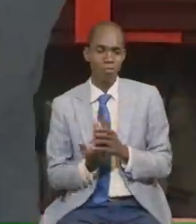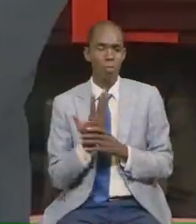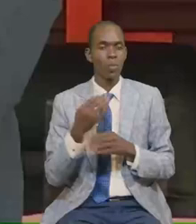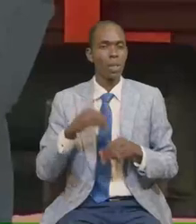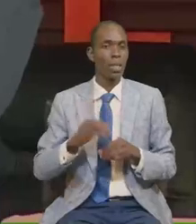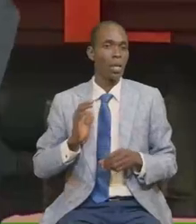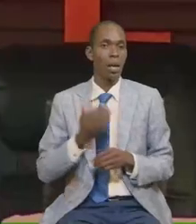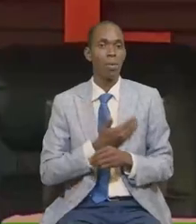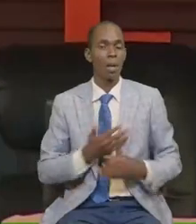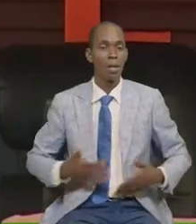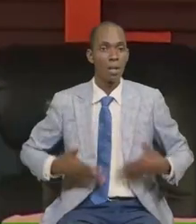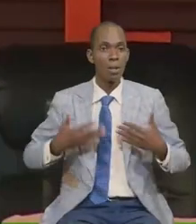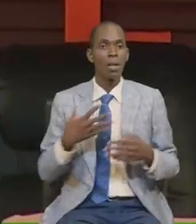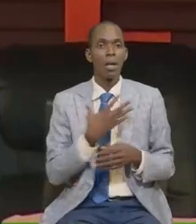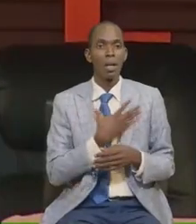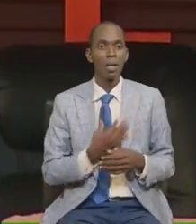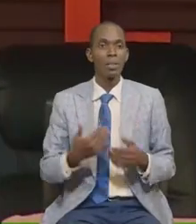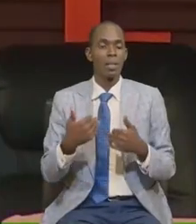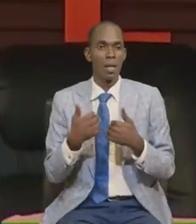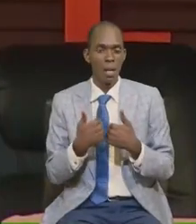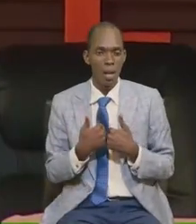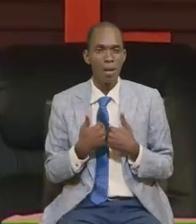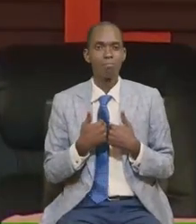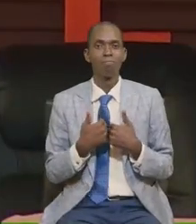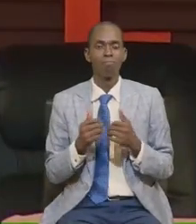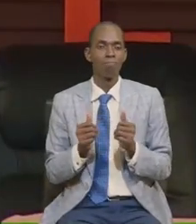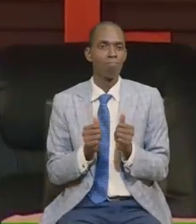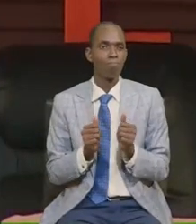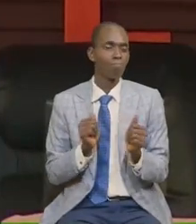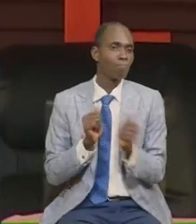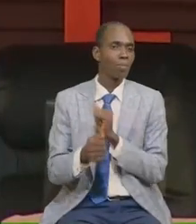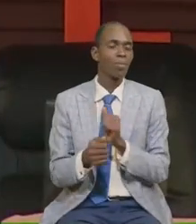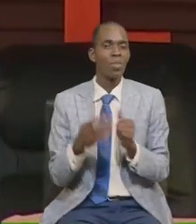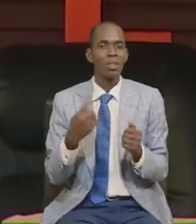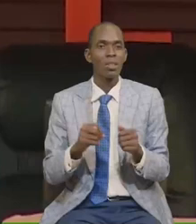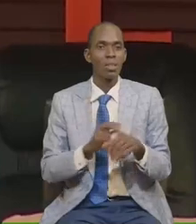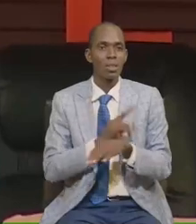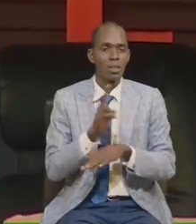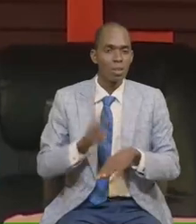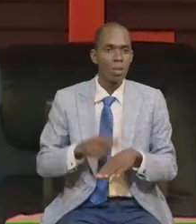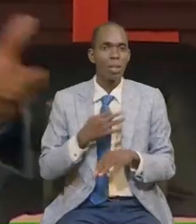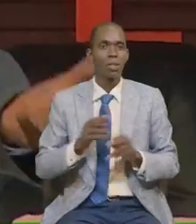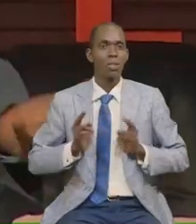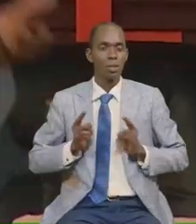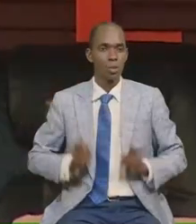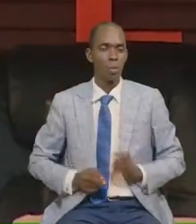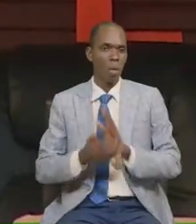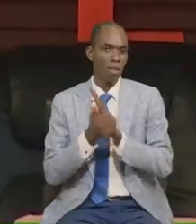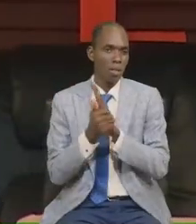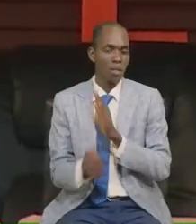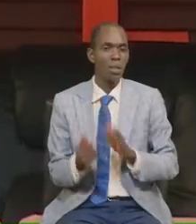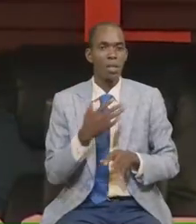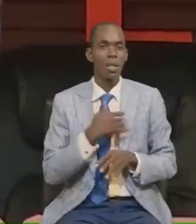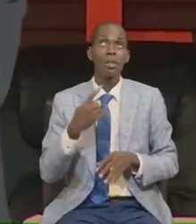et qui ont dépassé la bulleté naturelle et la grâce de Dieu